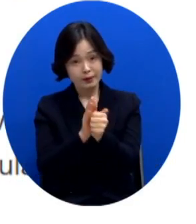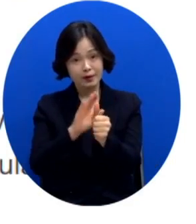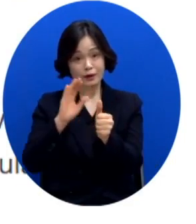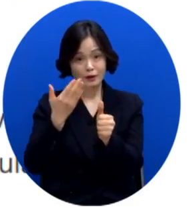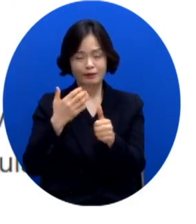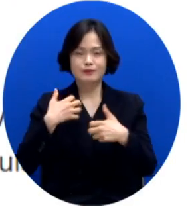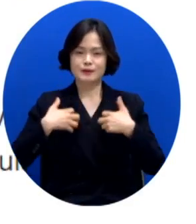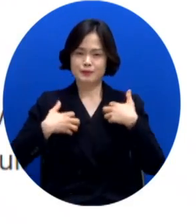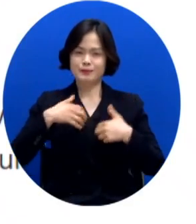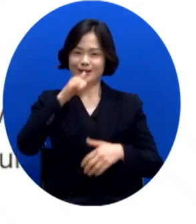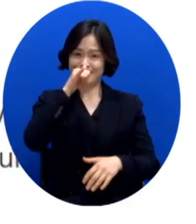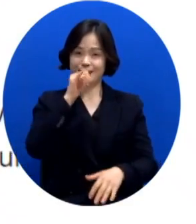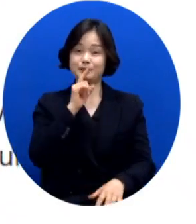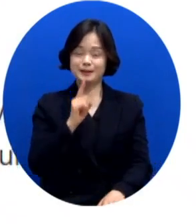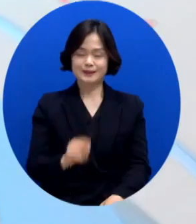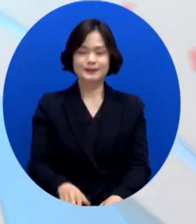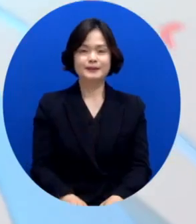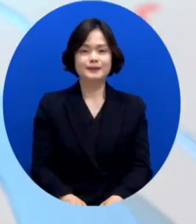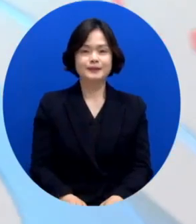기뻐한다고 덧붙였습니다.